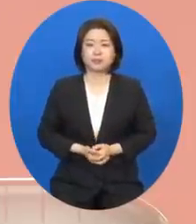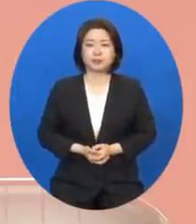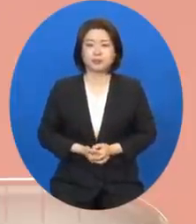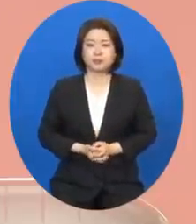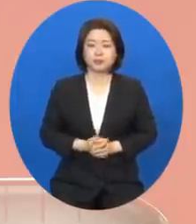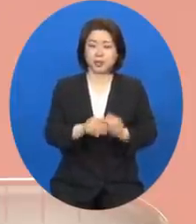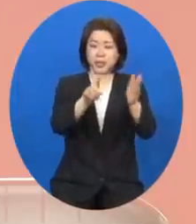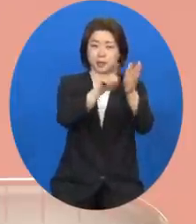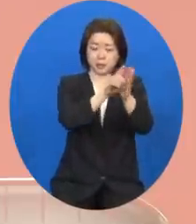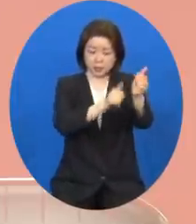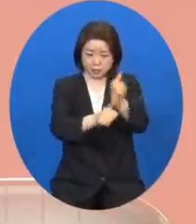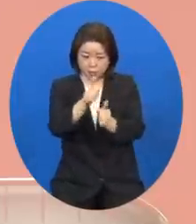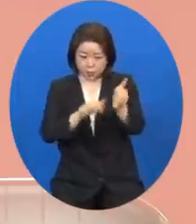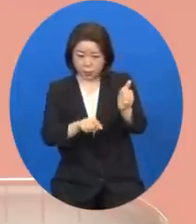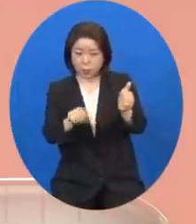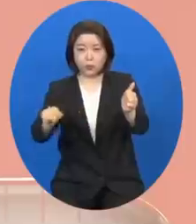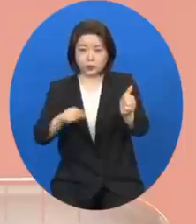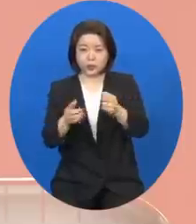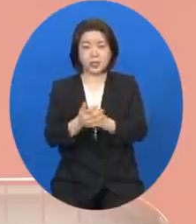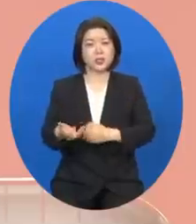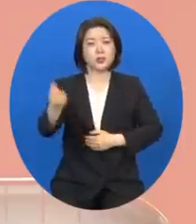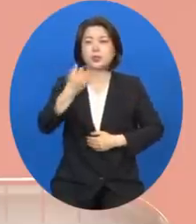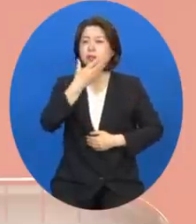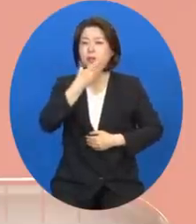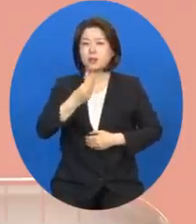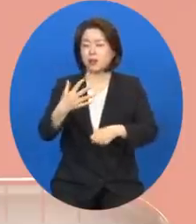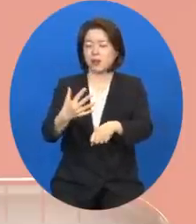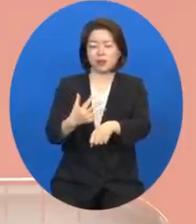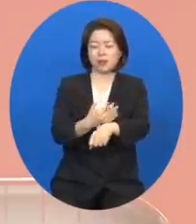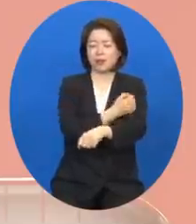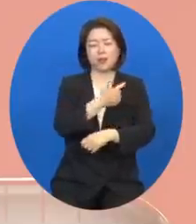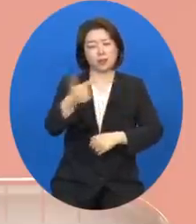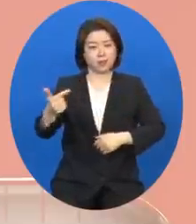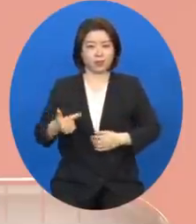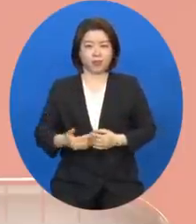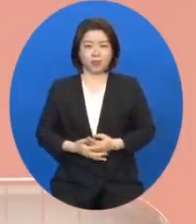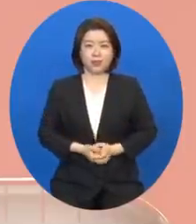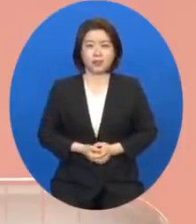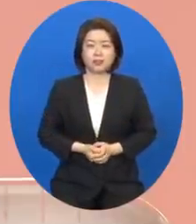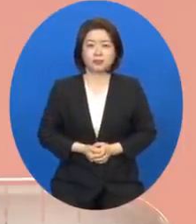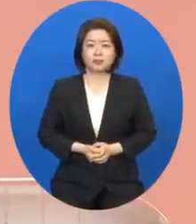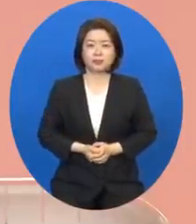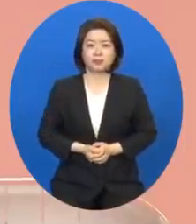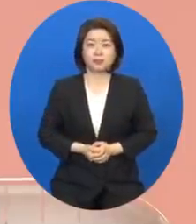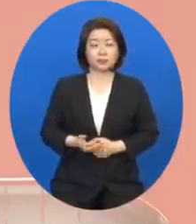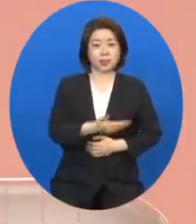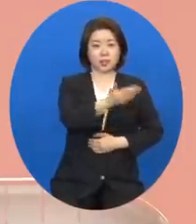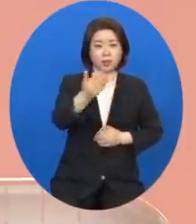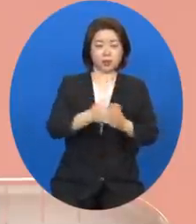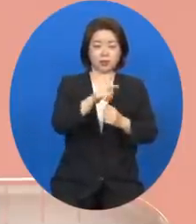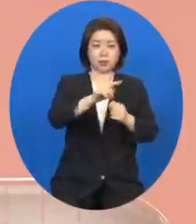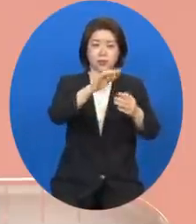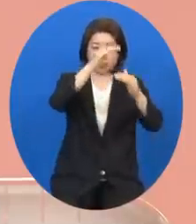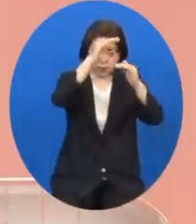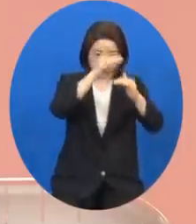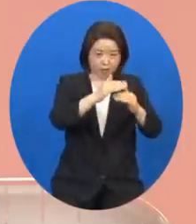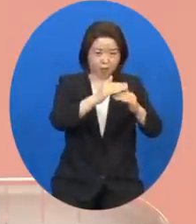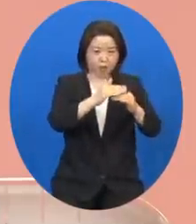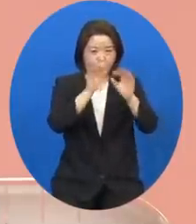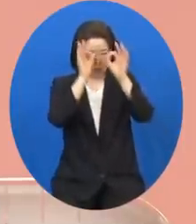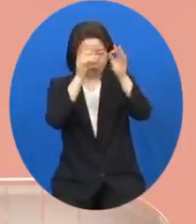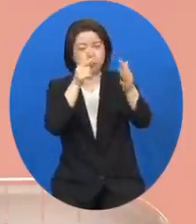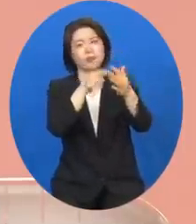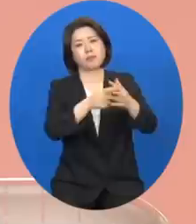믿음의 후손들이 누리는 복이 엄청납니다. 여러분들도 그 사실을 이제는 볼 줄 알아야